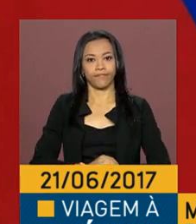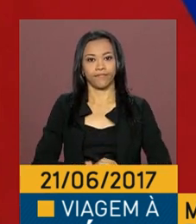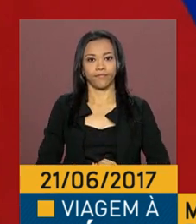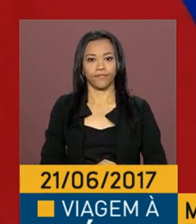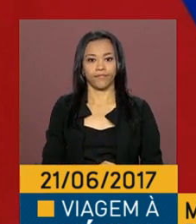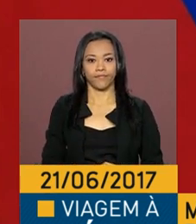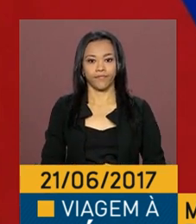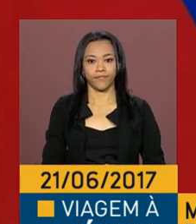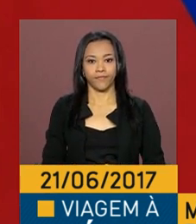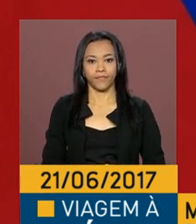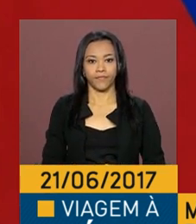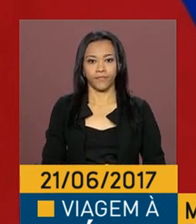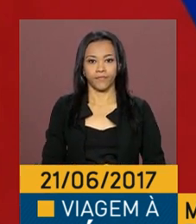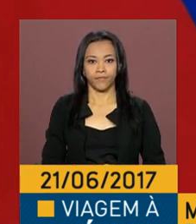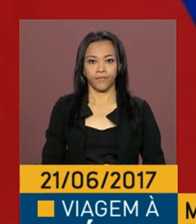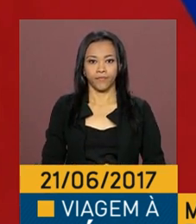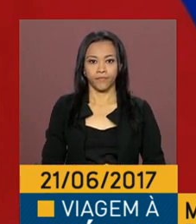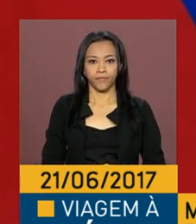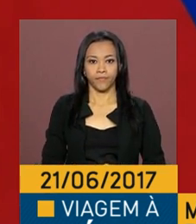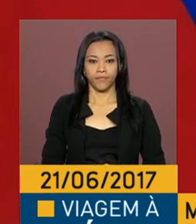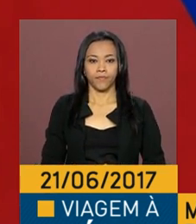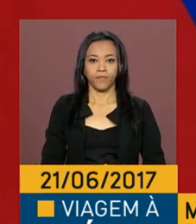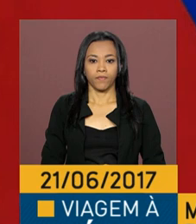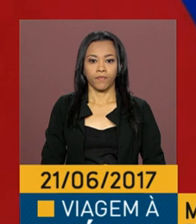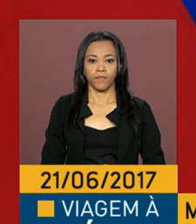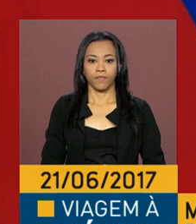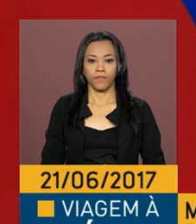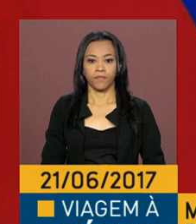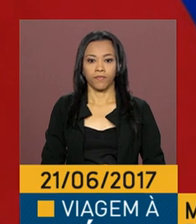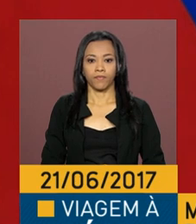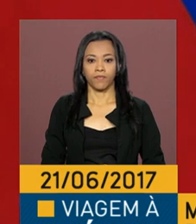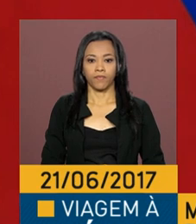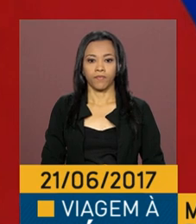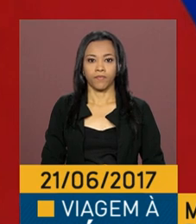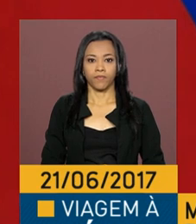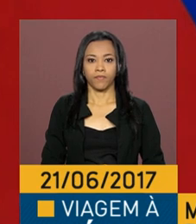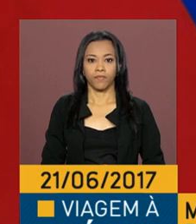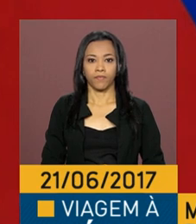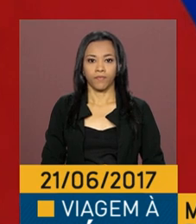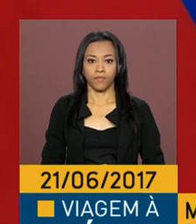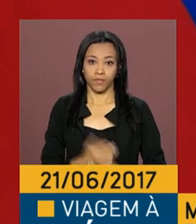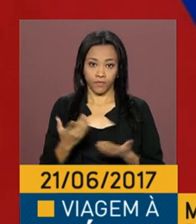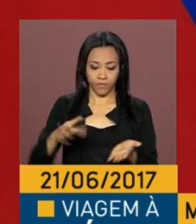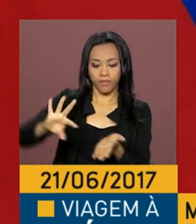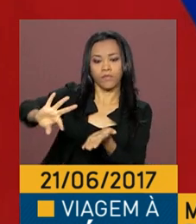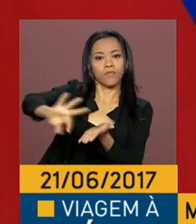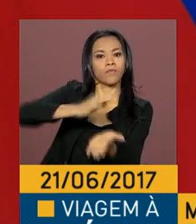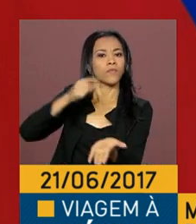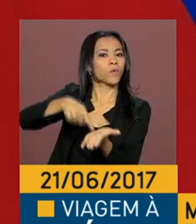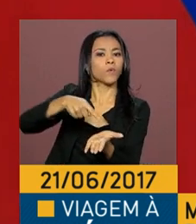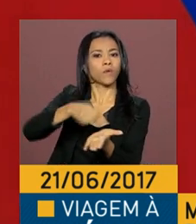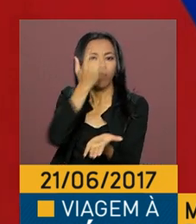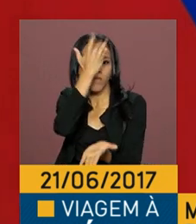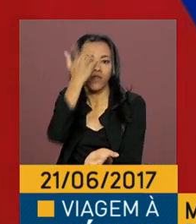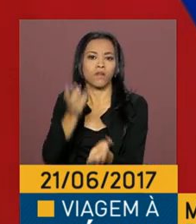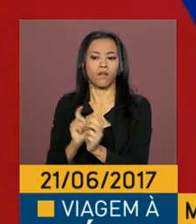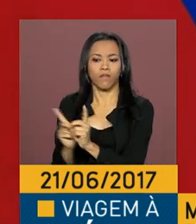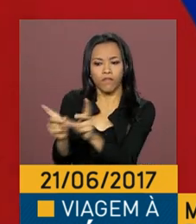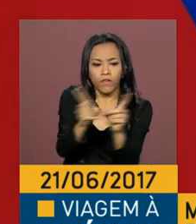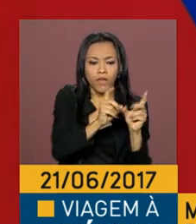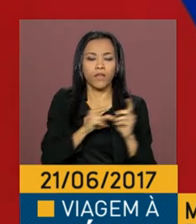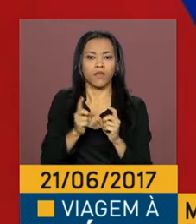Собственно говоря, это и есть краткое содержание тех соглашений, которые мы только что подписали. Acordos de facilitação de comércio